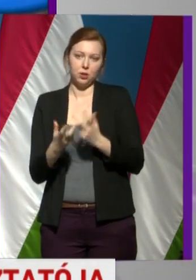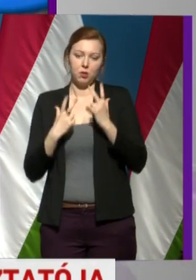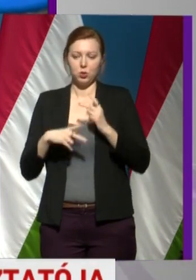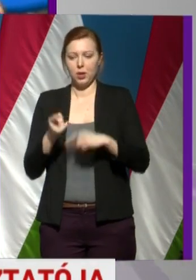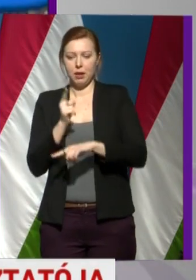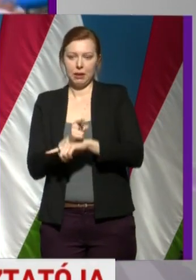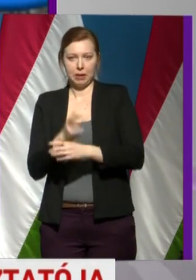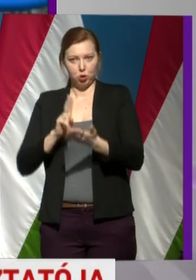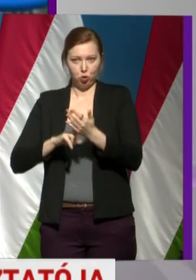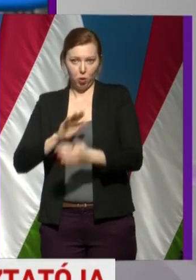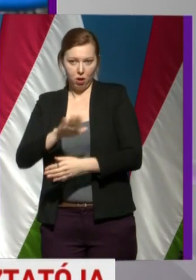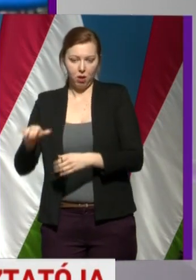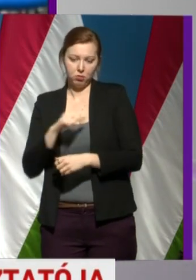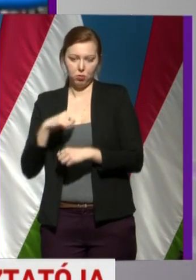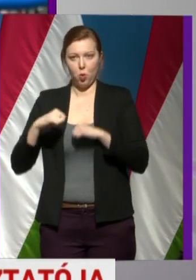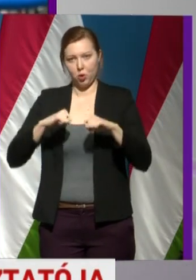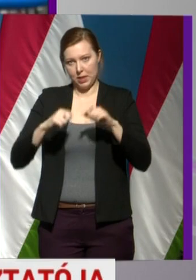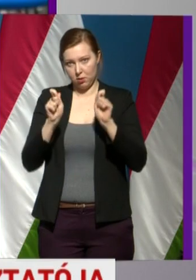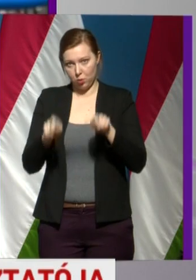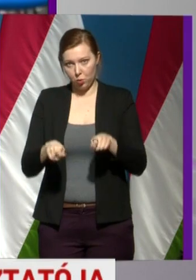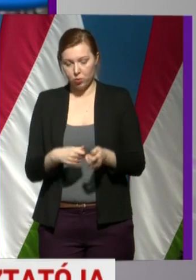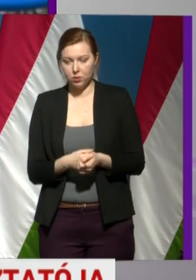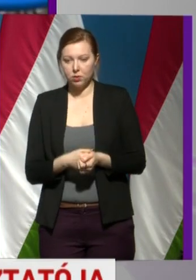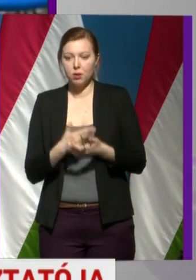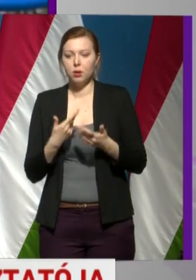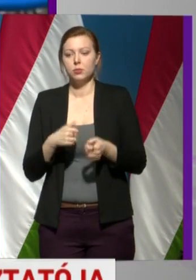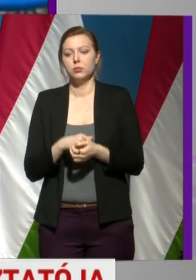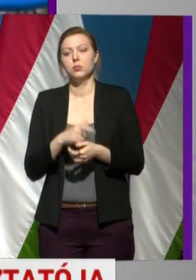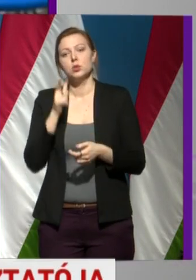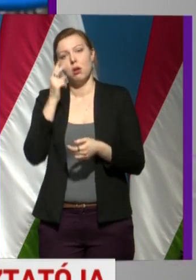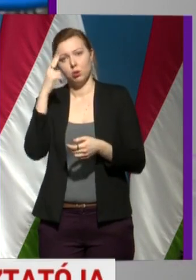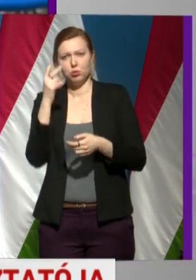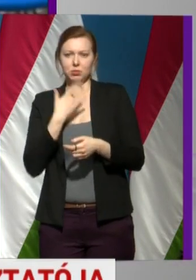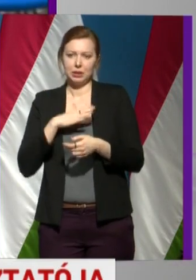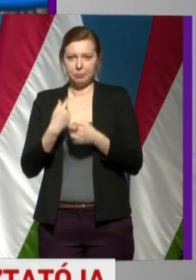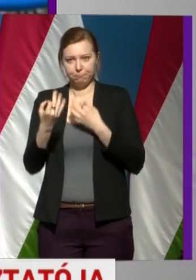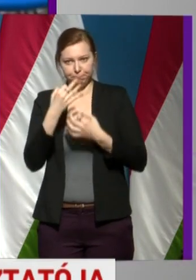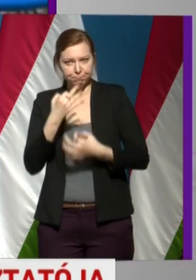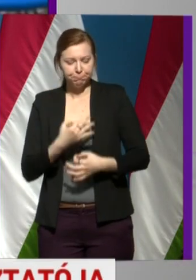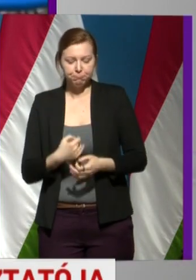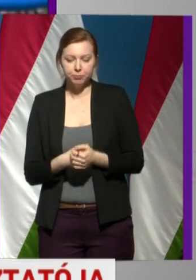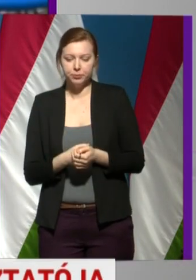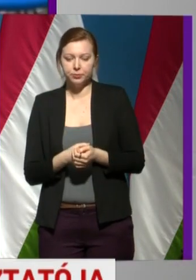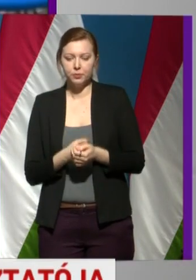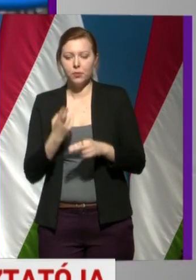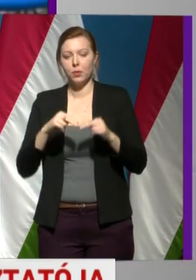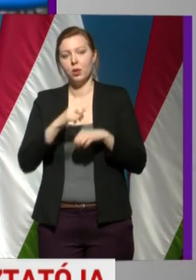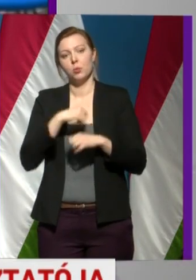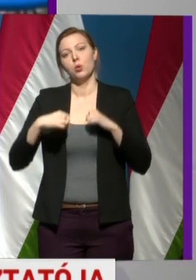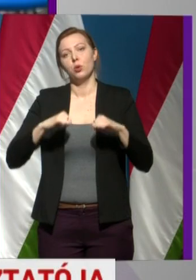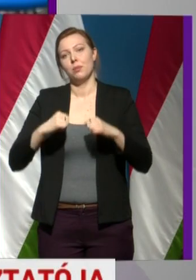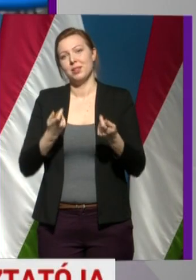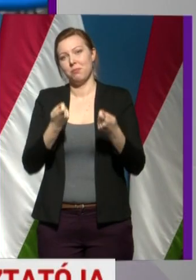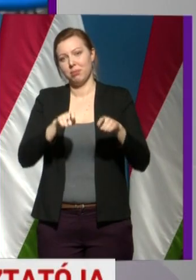szünetelrendelésének jogát ezeknek az önkormányzatoknak. Illetve Lakatos úrtól is szeretném megkérdezni, hogy több önkormányzat